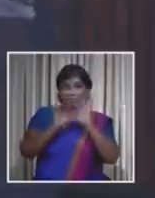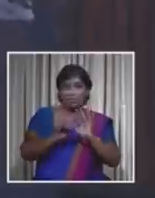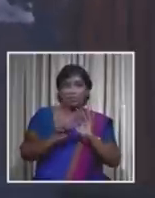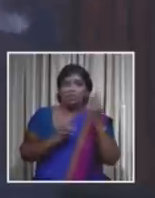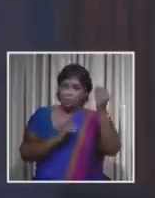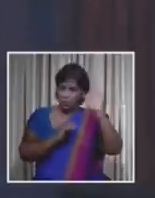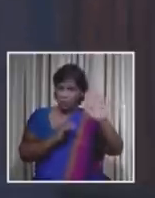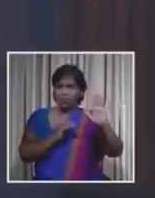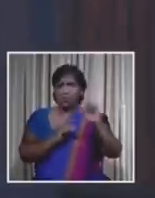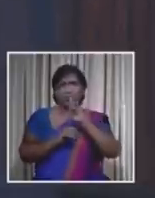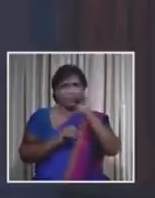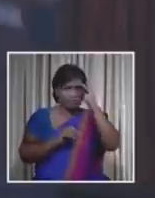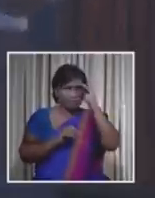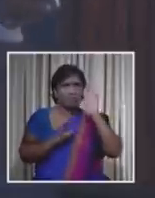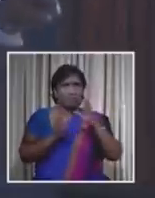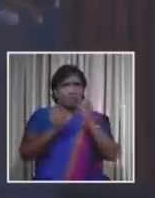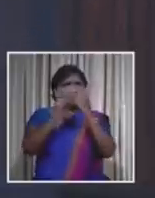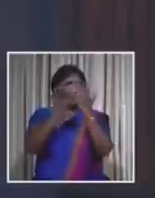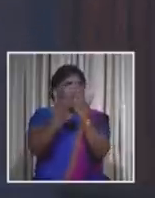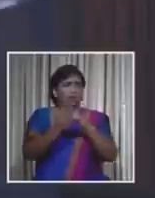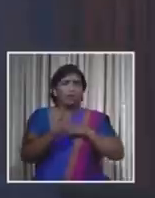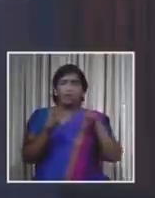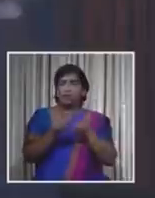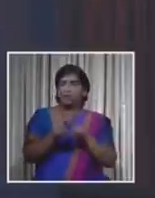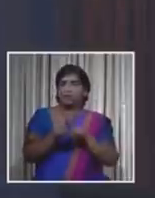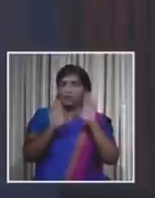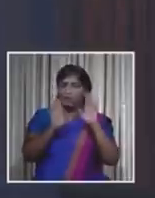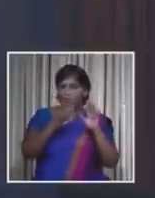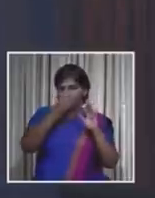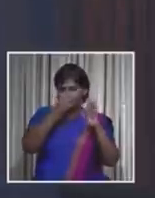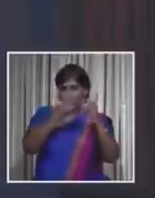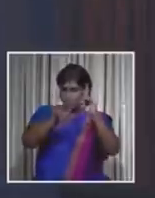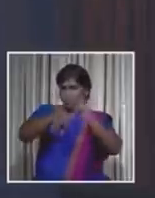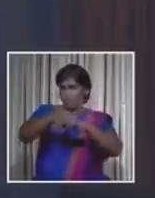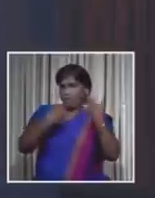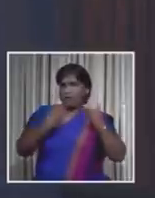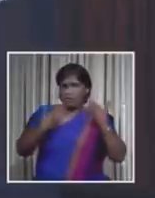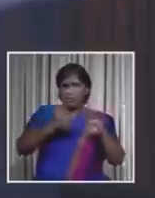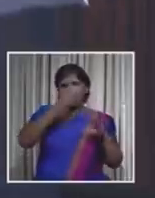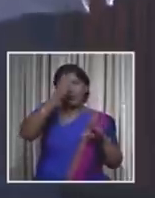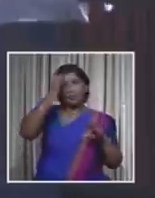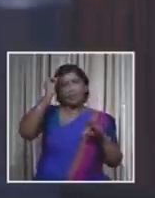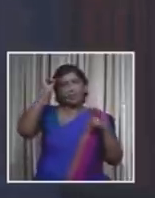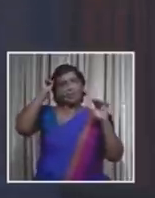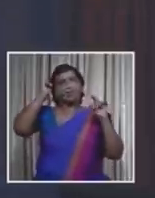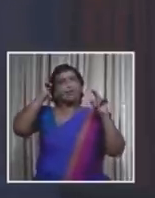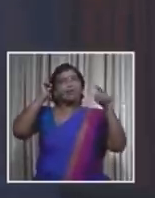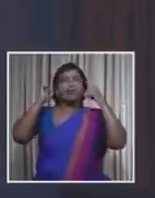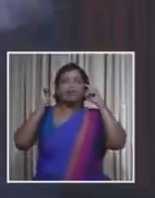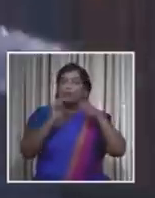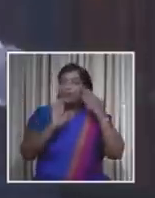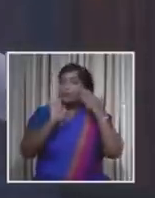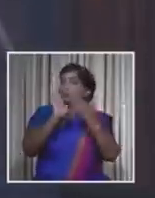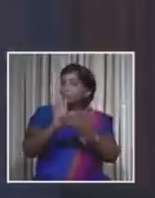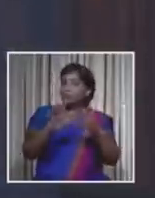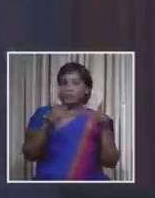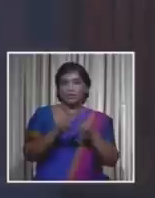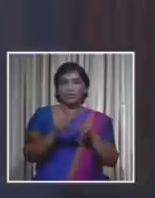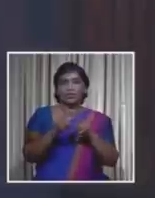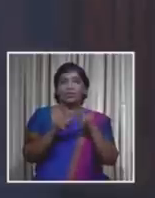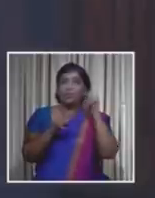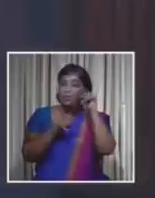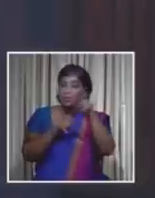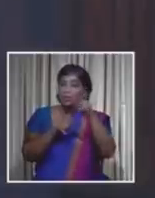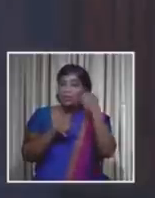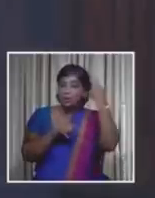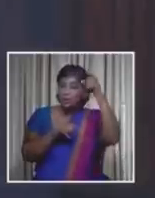පොඩකින් අගදානකතුමනි ගණන් මිනුම් සහිතව හැබැයි පොඩකින් මට ඉවර කරන්න දෙන්න ඒ ගණන් මිනුම් එක්ක ඉදිරිපත් කරා වගේ